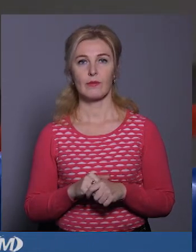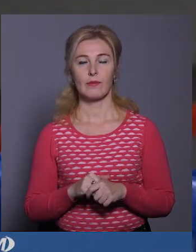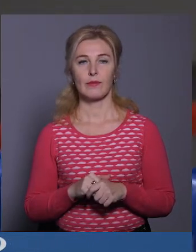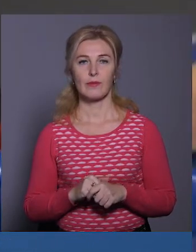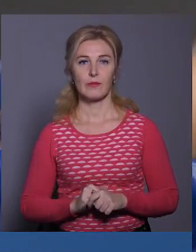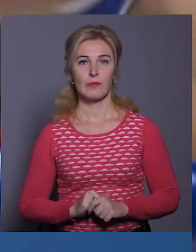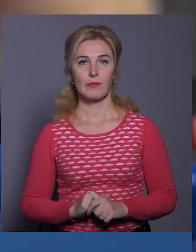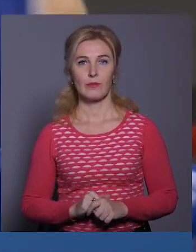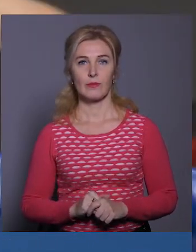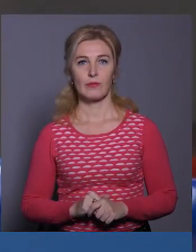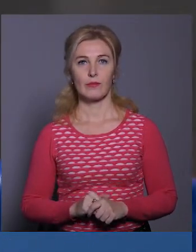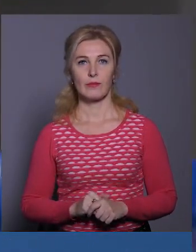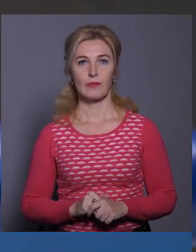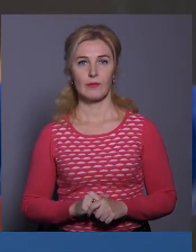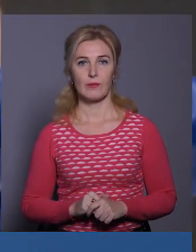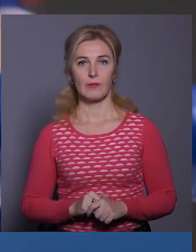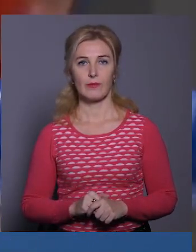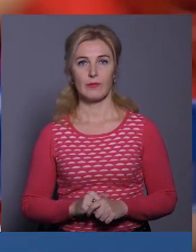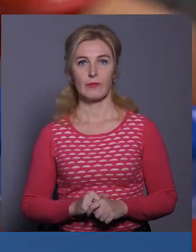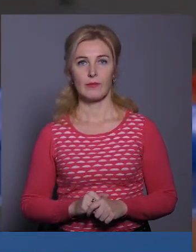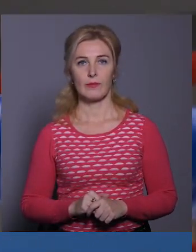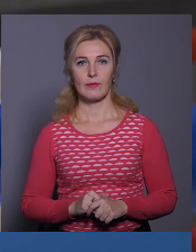Тетяна Самсонюк, Юрій Старушкін. Новини міста.